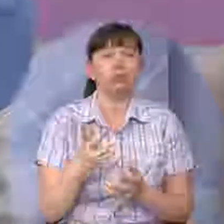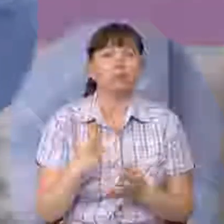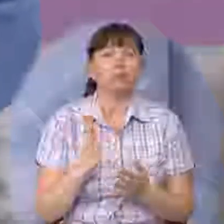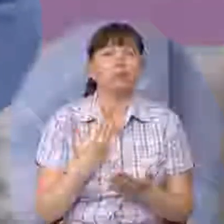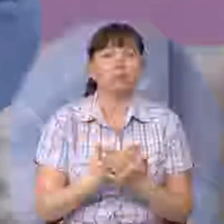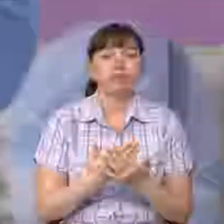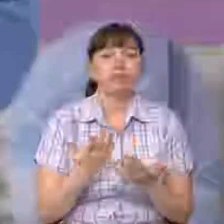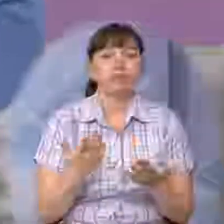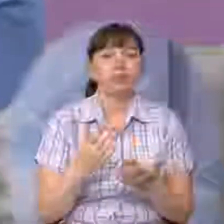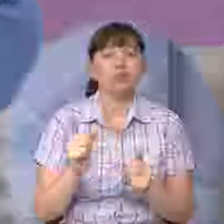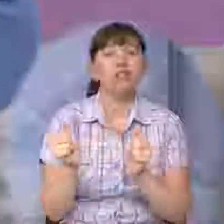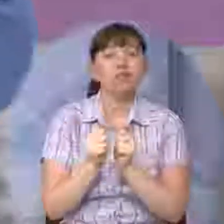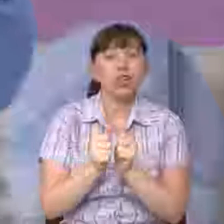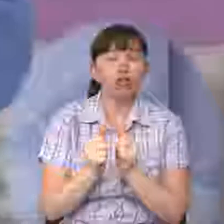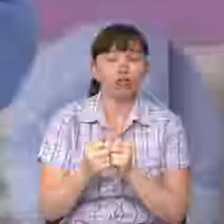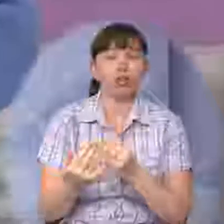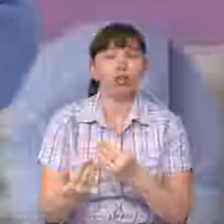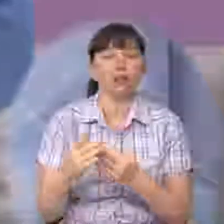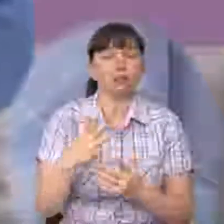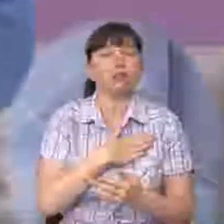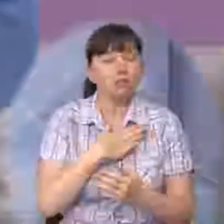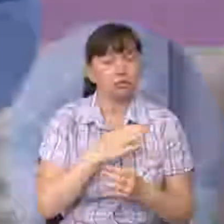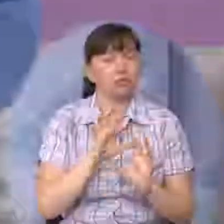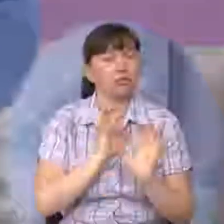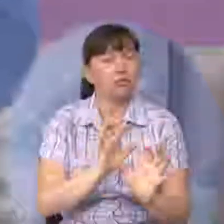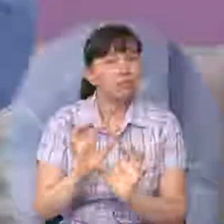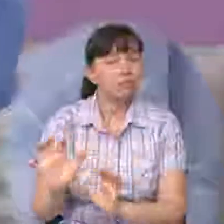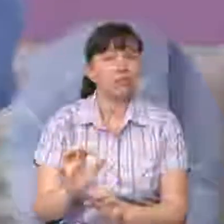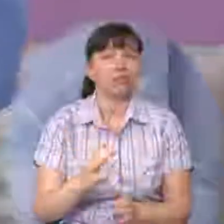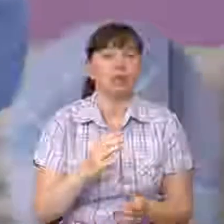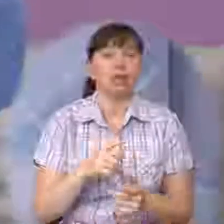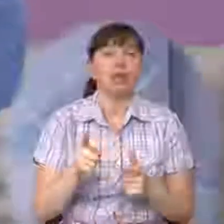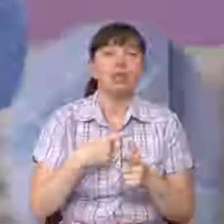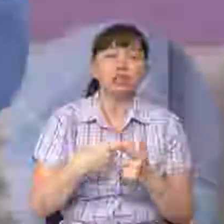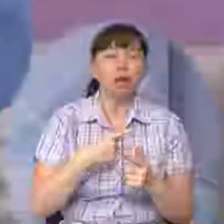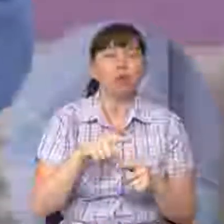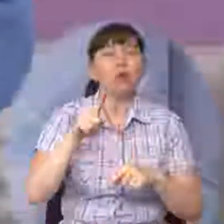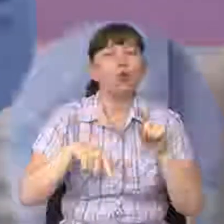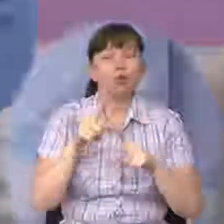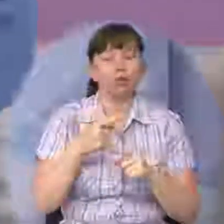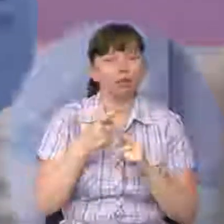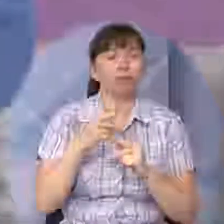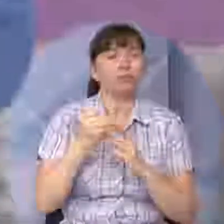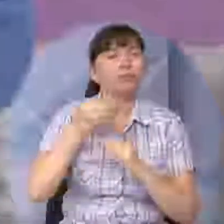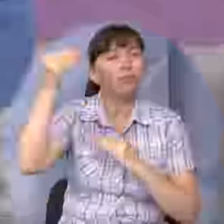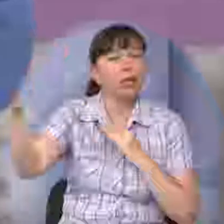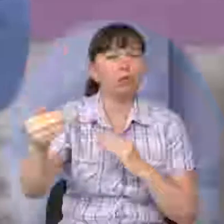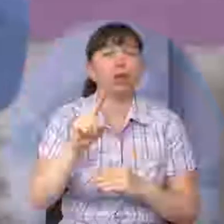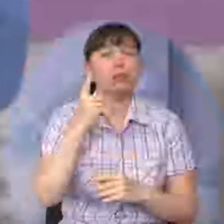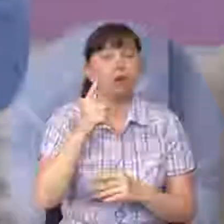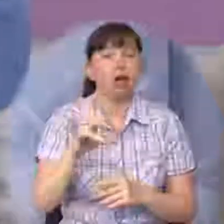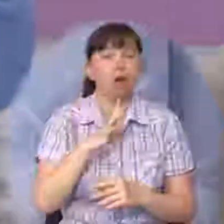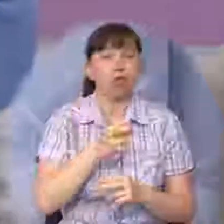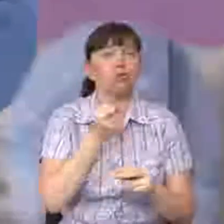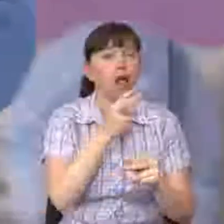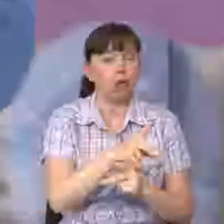găzduiți, zicem așa, de vecini cu inimă mare sau de alte rude mai îndepărtate, din cauza că